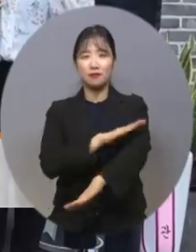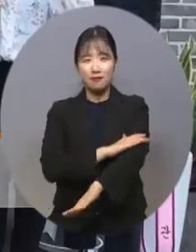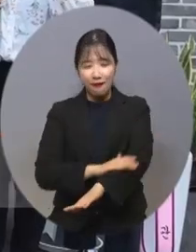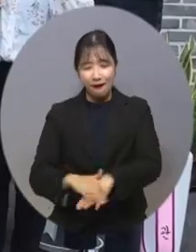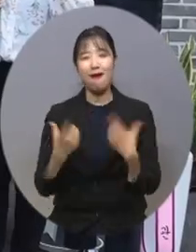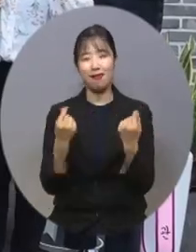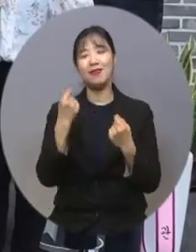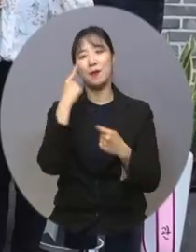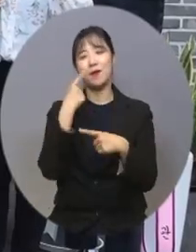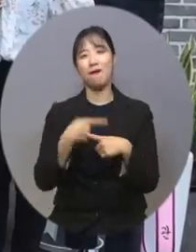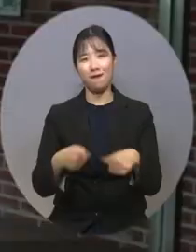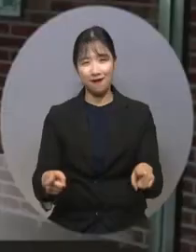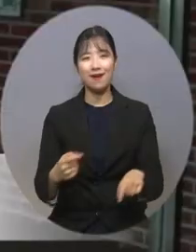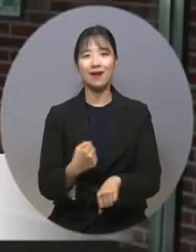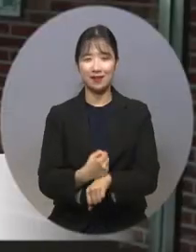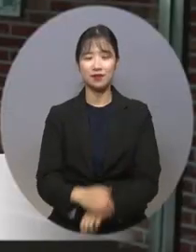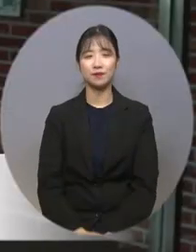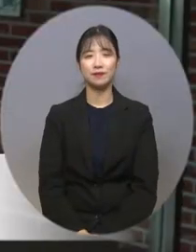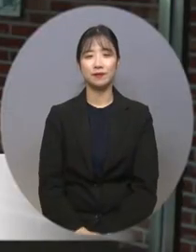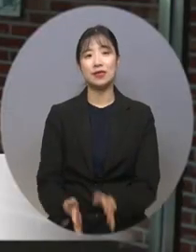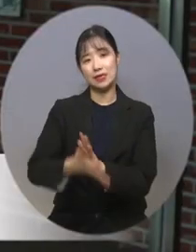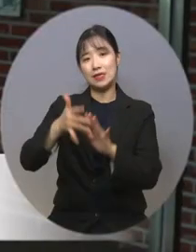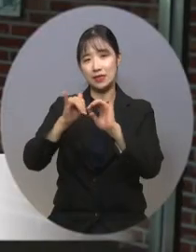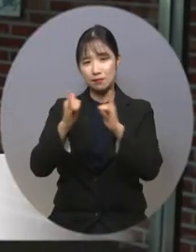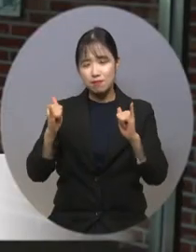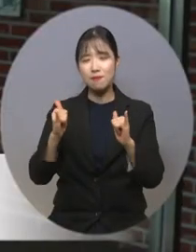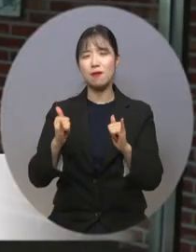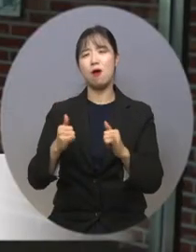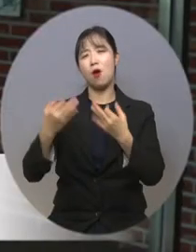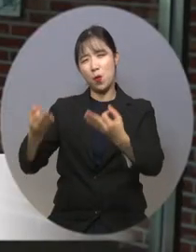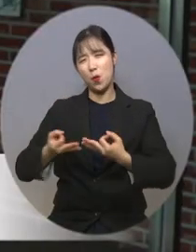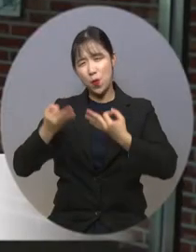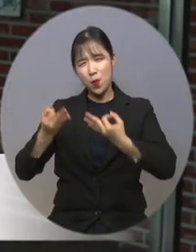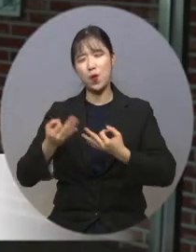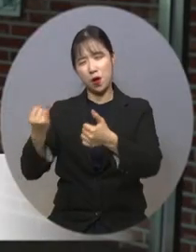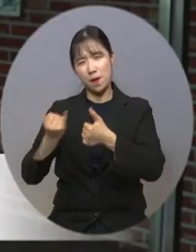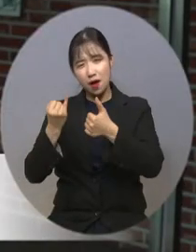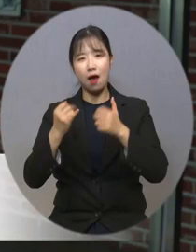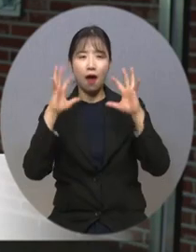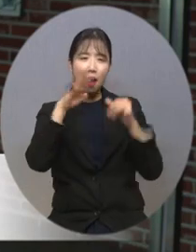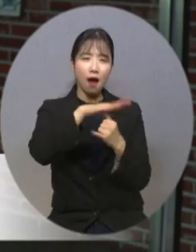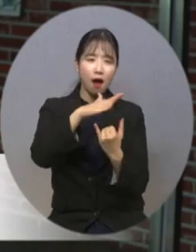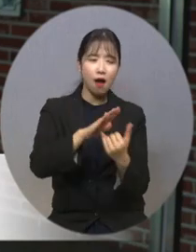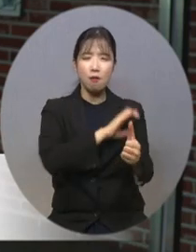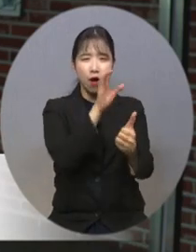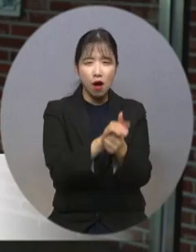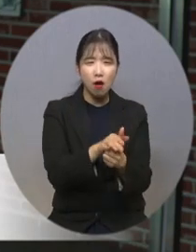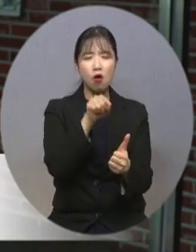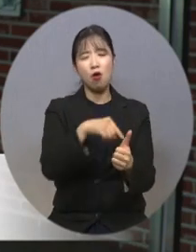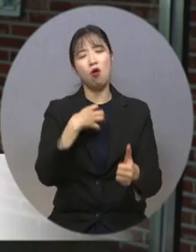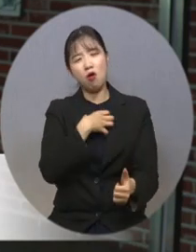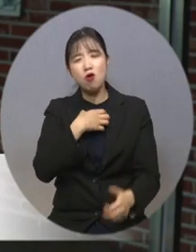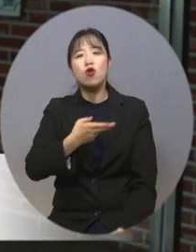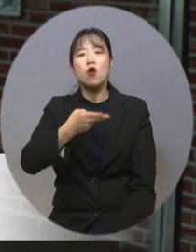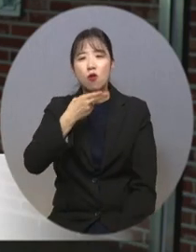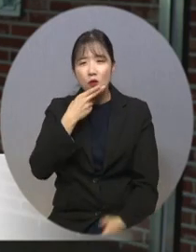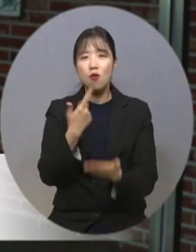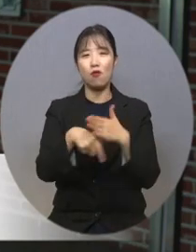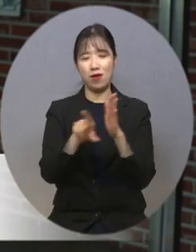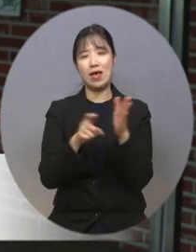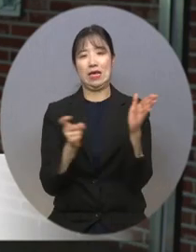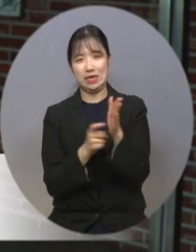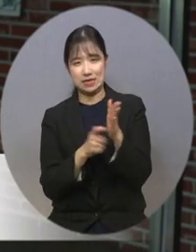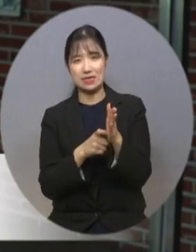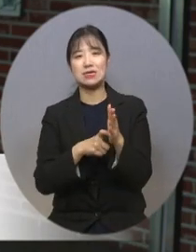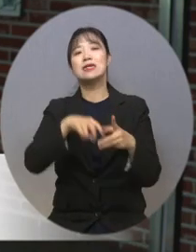대응했다는 평가입니다. 시민분들께서 맞벌이를 하더라도 아이를 맡겨놓은 문제에 대해서 걱정하지 않도록 이렇게 긴급